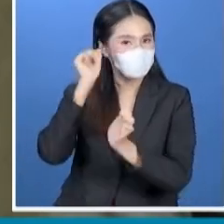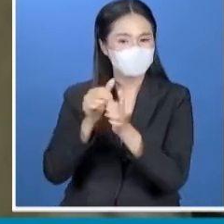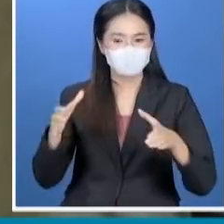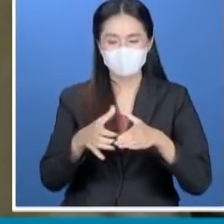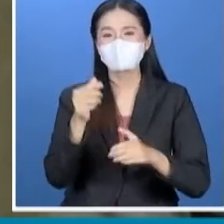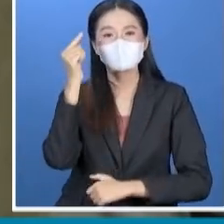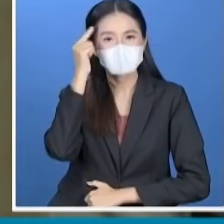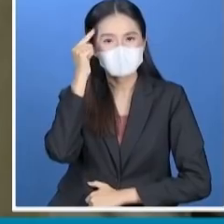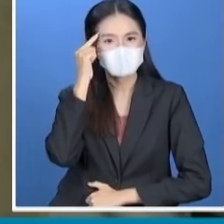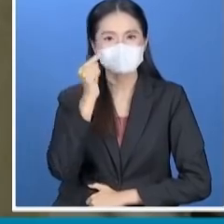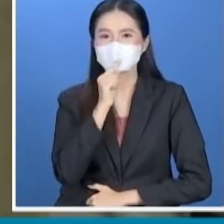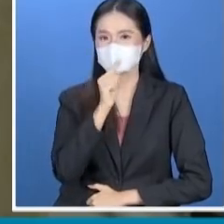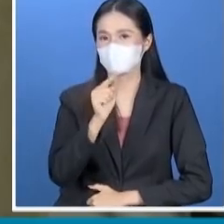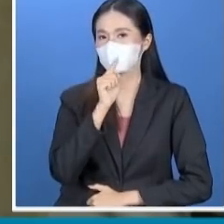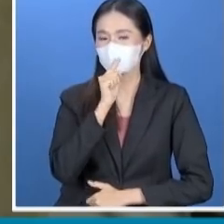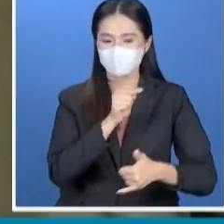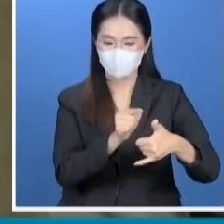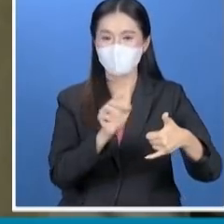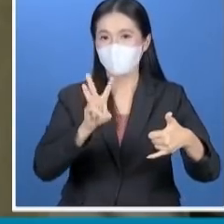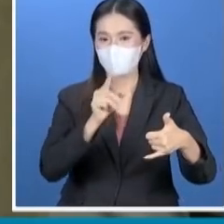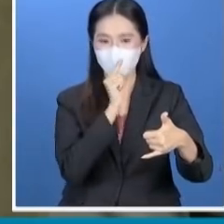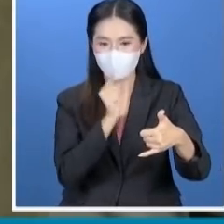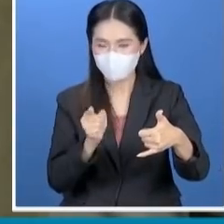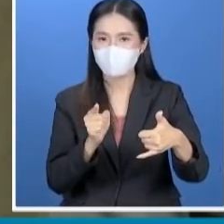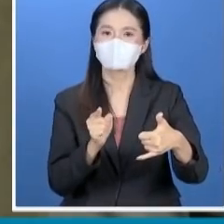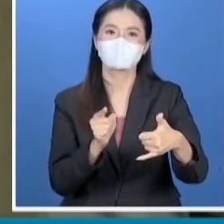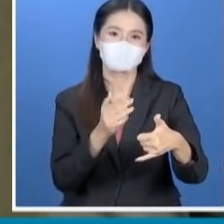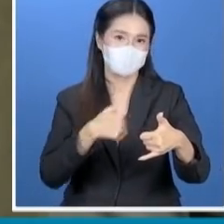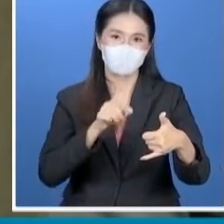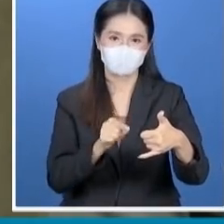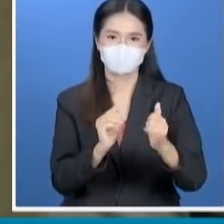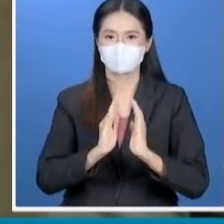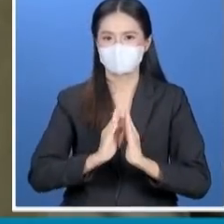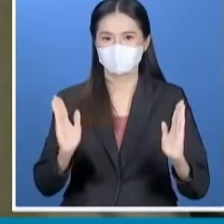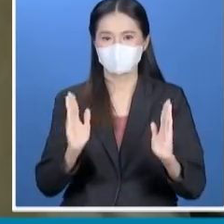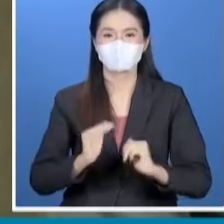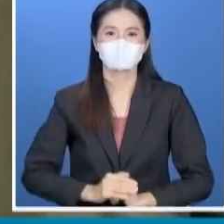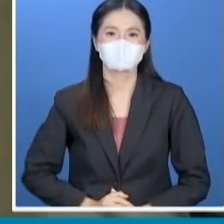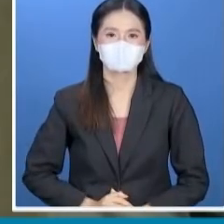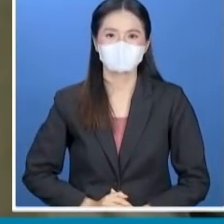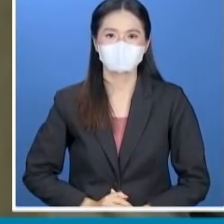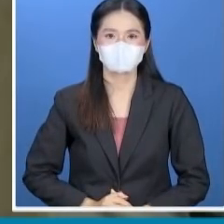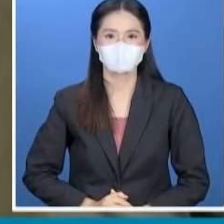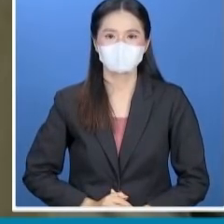มีความเห็นสั่งฟ้องผู้ต้องหาทั้ง6รายทุกข้อหาขอขอบคุณมากครับ